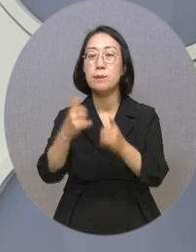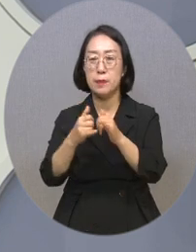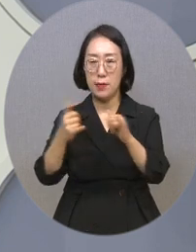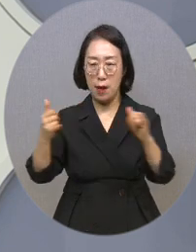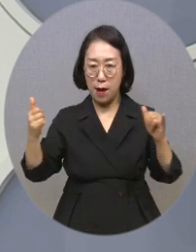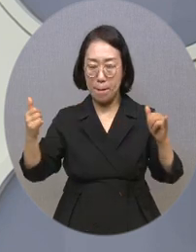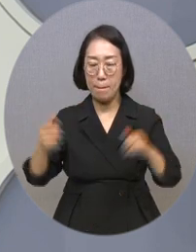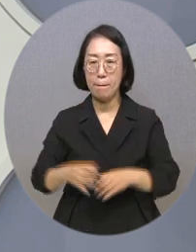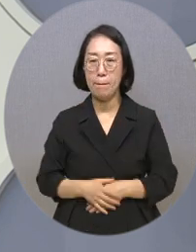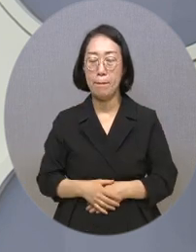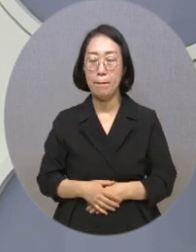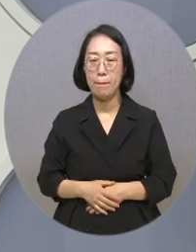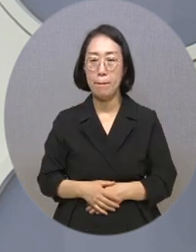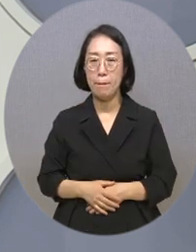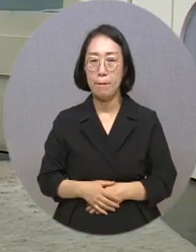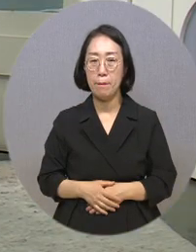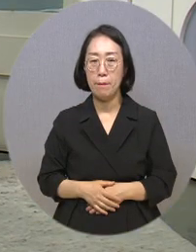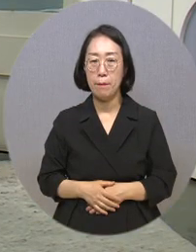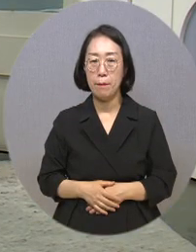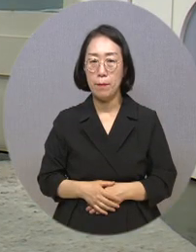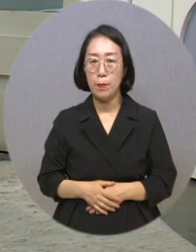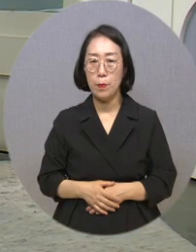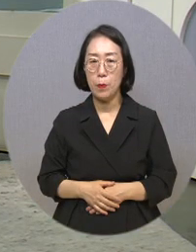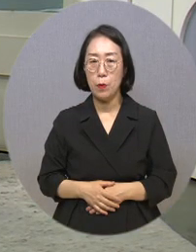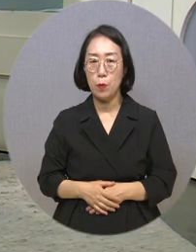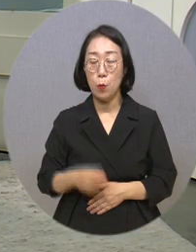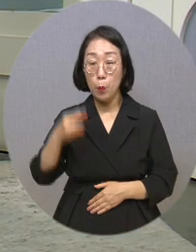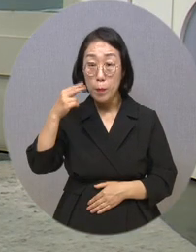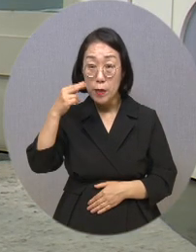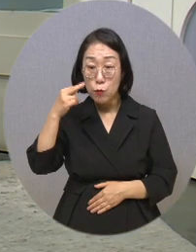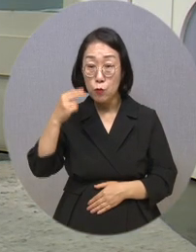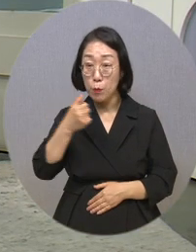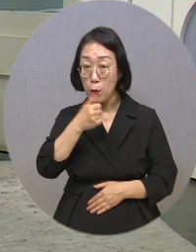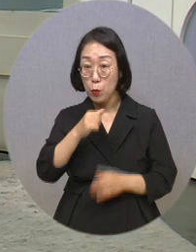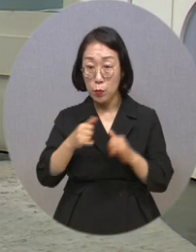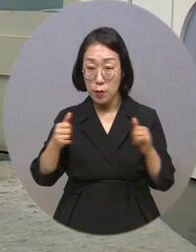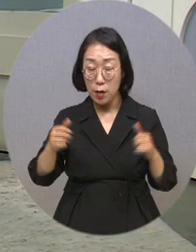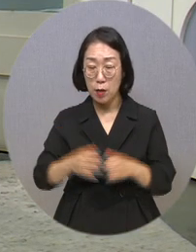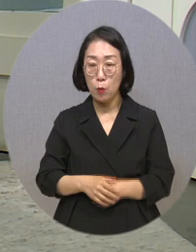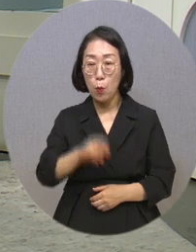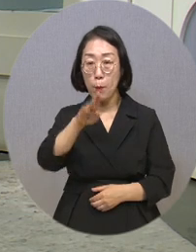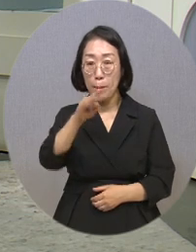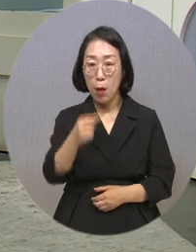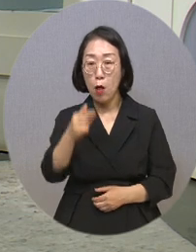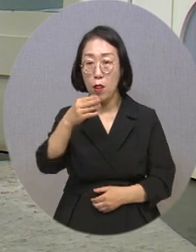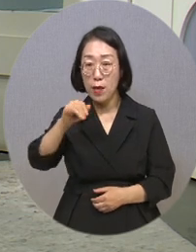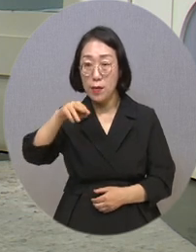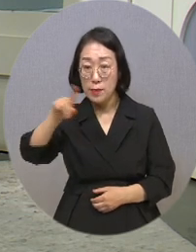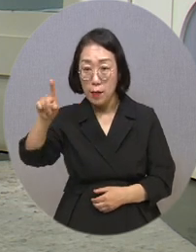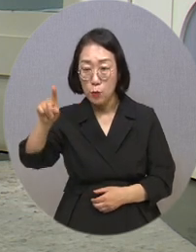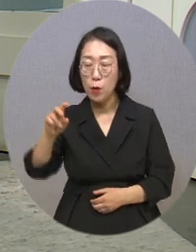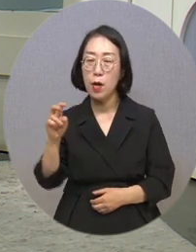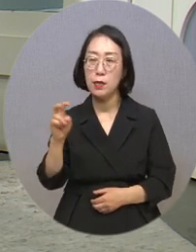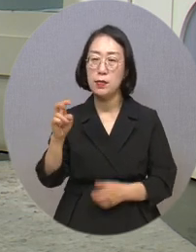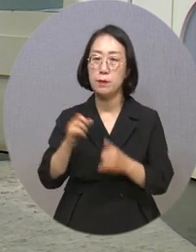그 변호사가 있고요. 미국 변호사도 상당수 있고 변리사도 한 20여 명 되고 뭐 아예